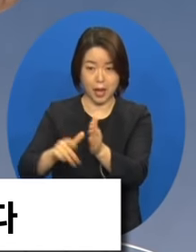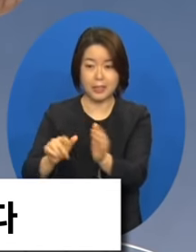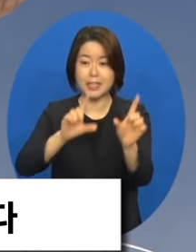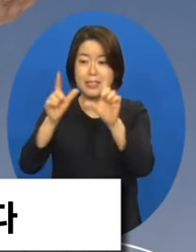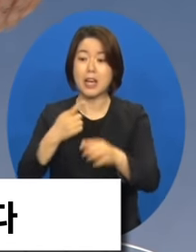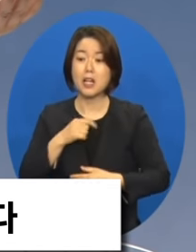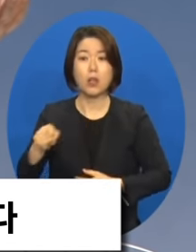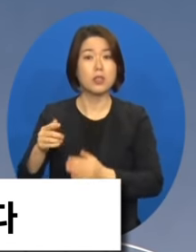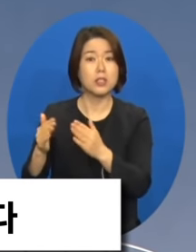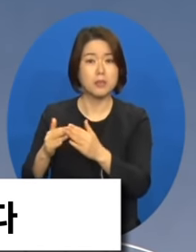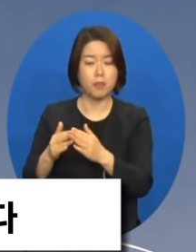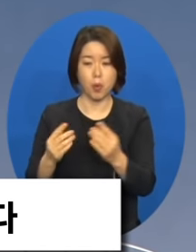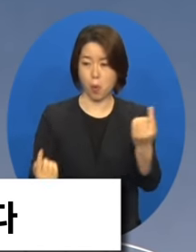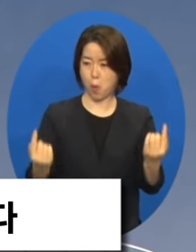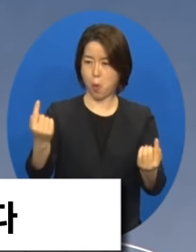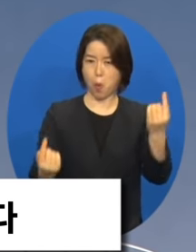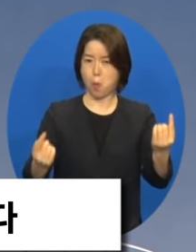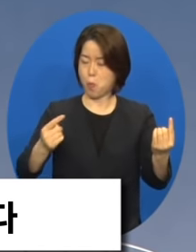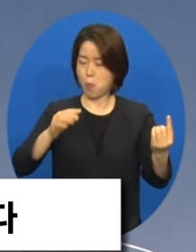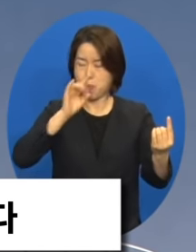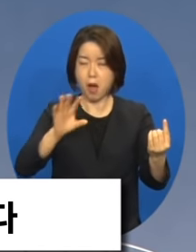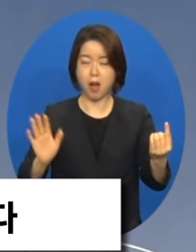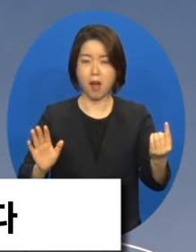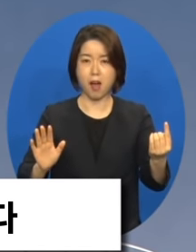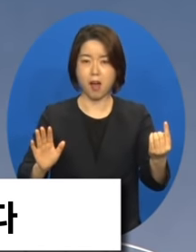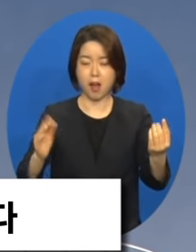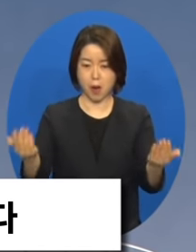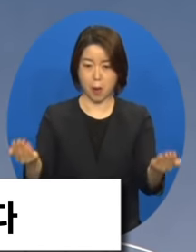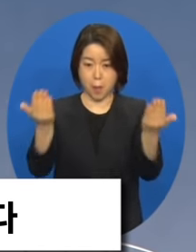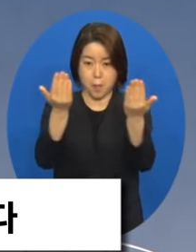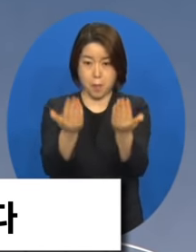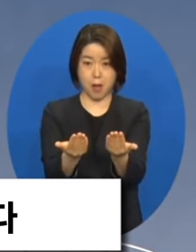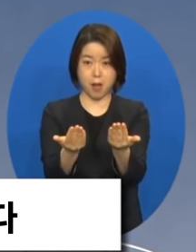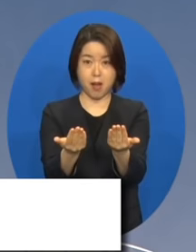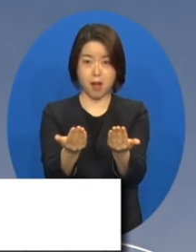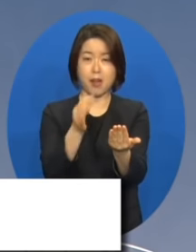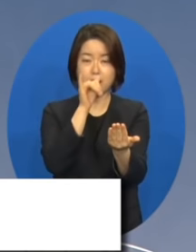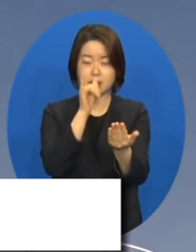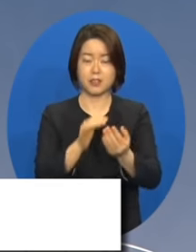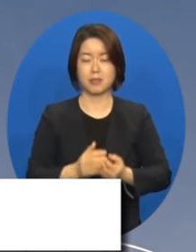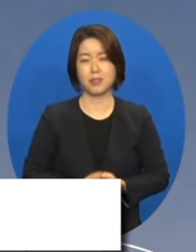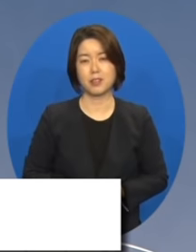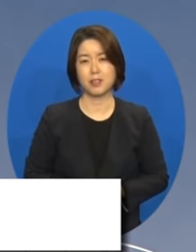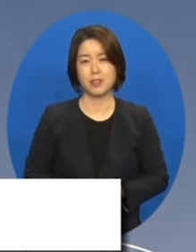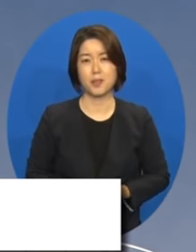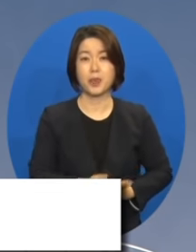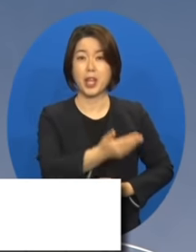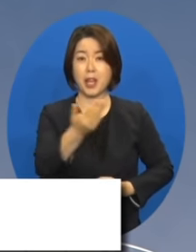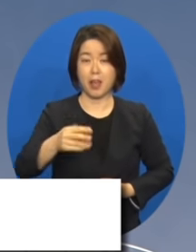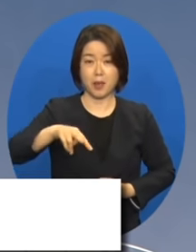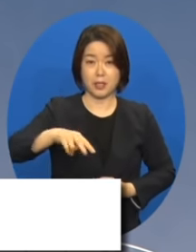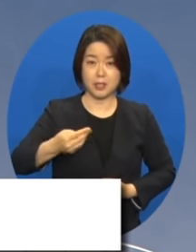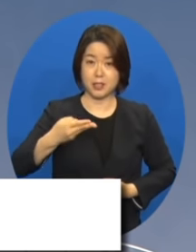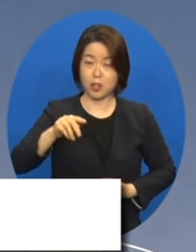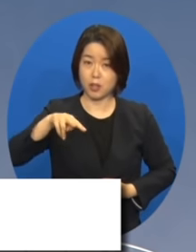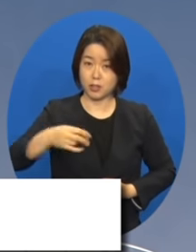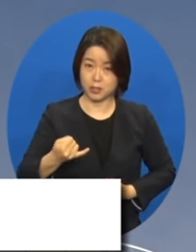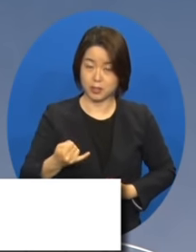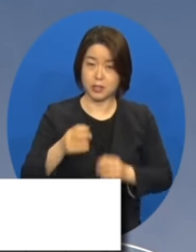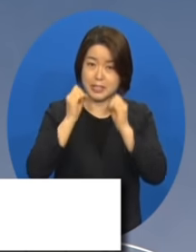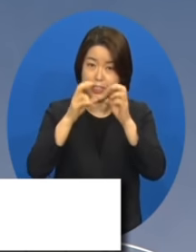안되는 집이 두 사진이 함께 실려 있었습니다 여러분 스터드 선교사는